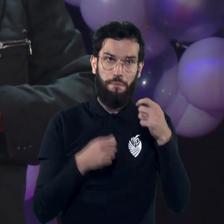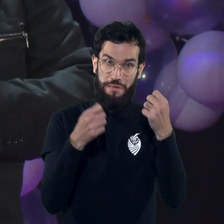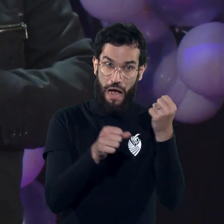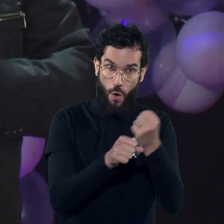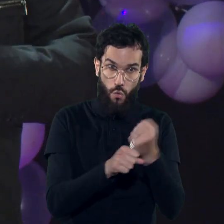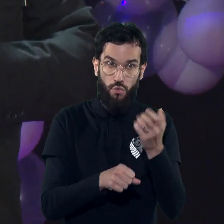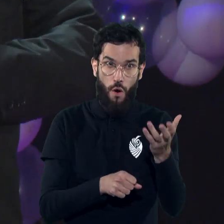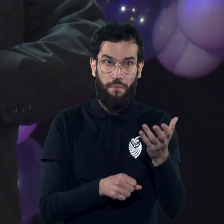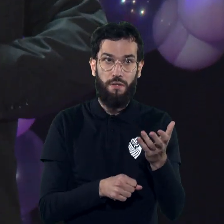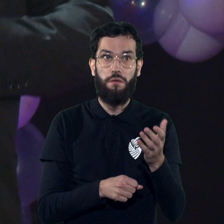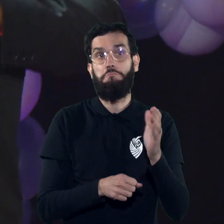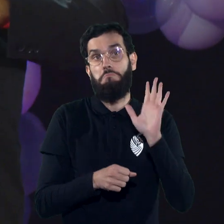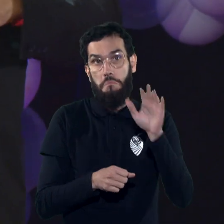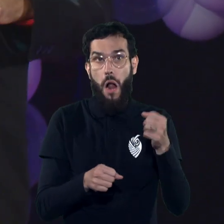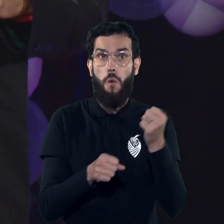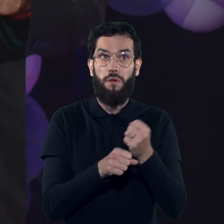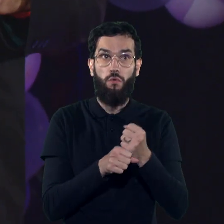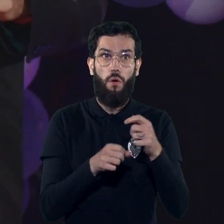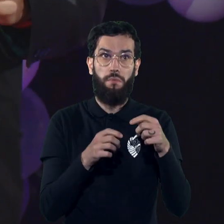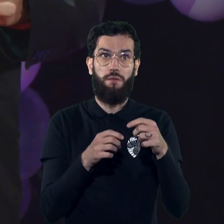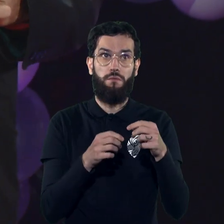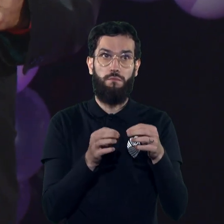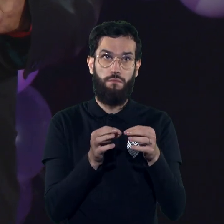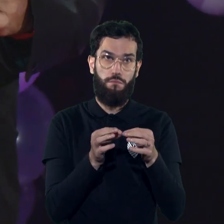úzol uviazať, mal by sa dať aj pochopiteľne